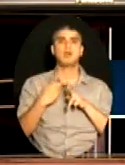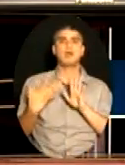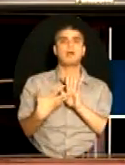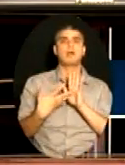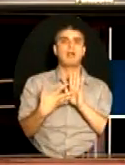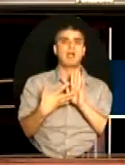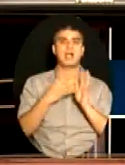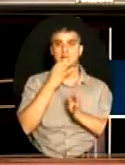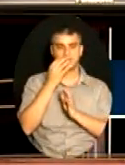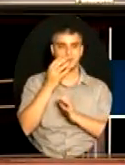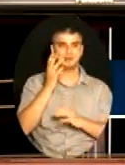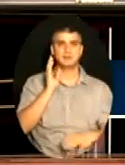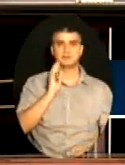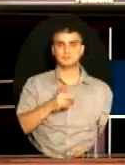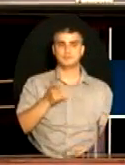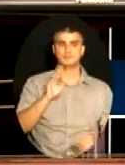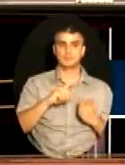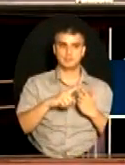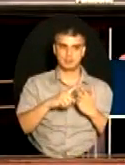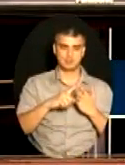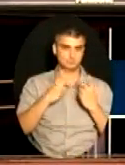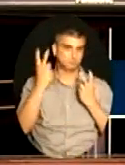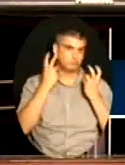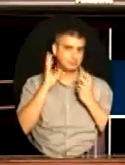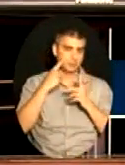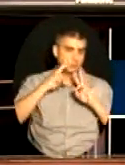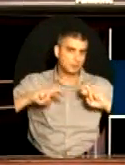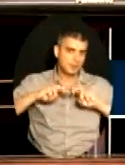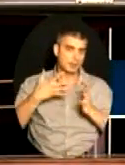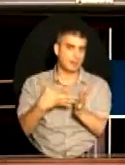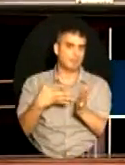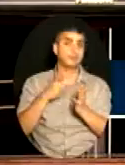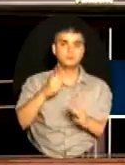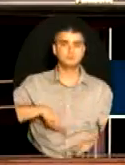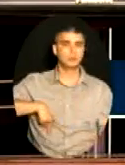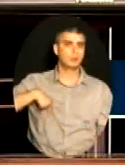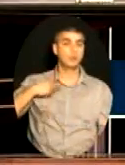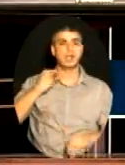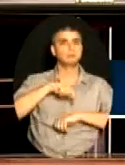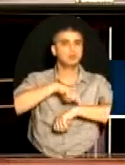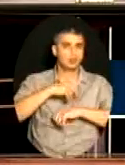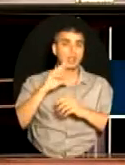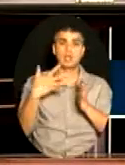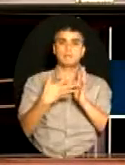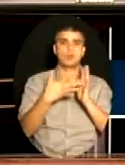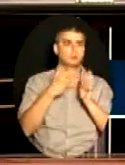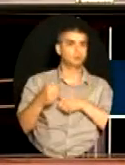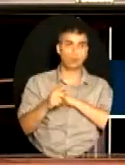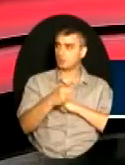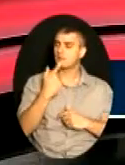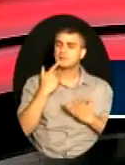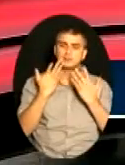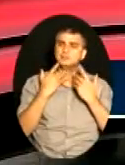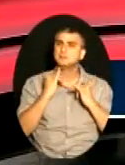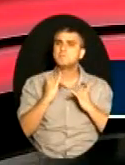חקירה, גם סיגינטית, גם יומינטית, שצריך לפענח את הדברים האלה, וזה לוקח שעות, גם חוקרי השב"כ. אתה תבהיר לנו את